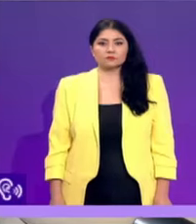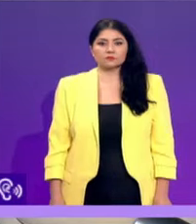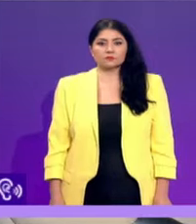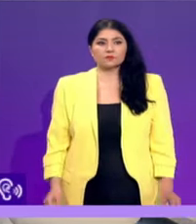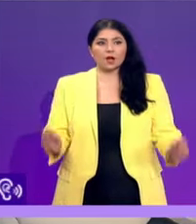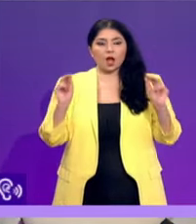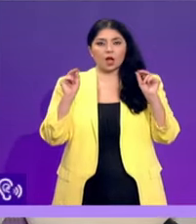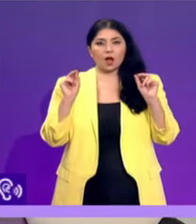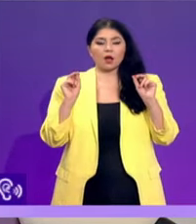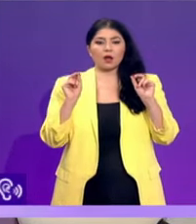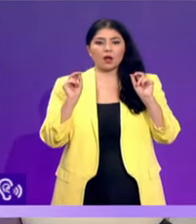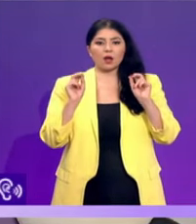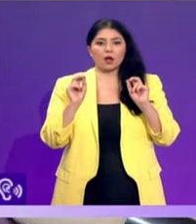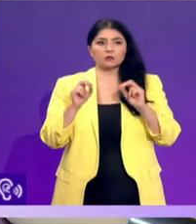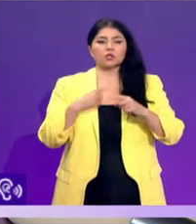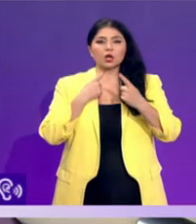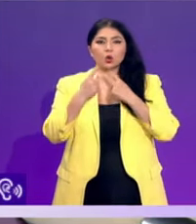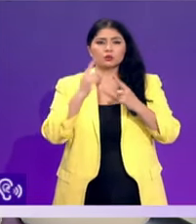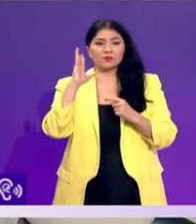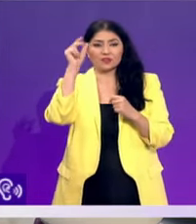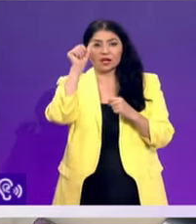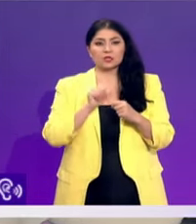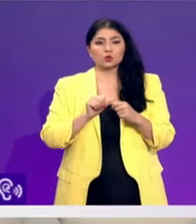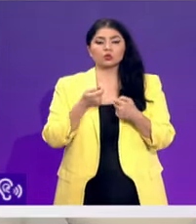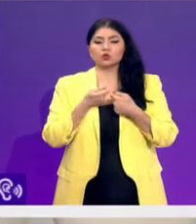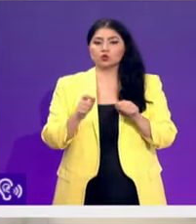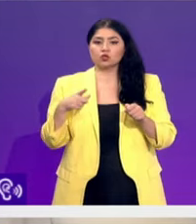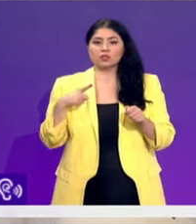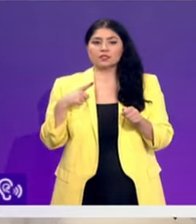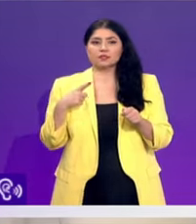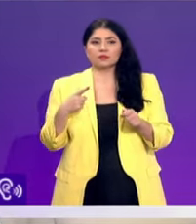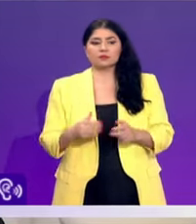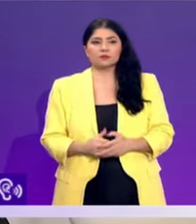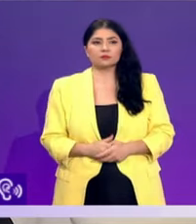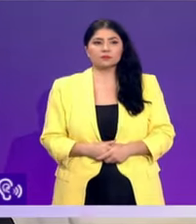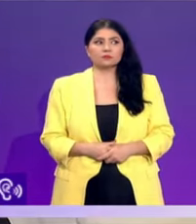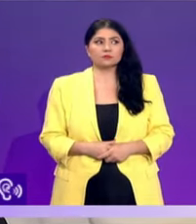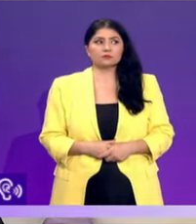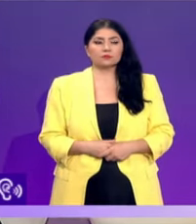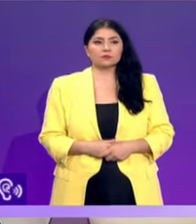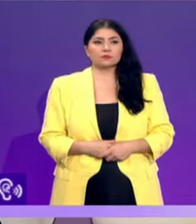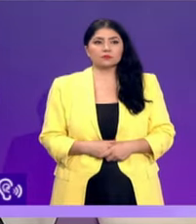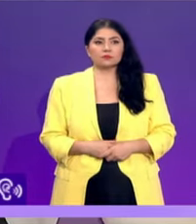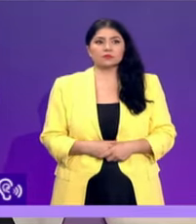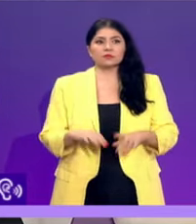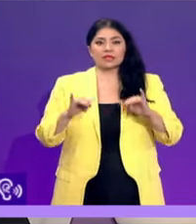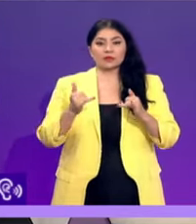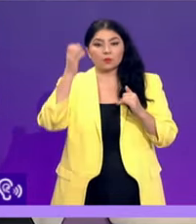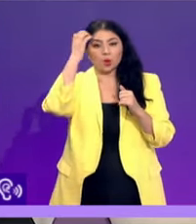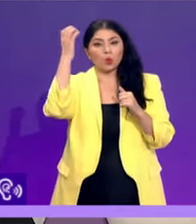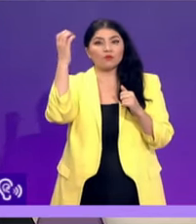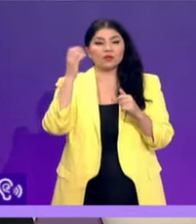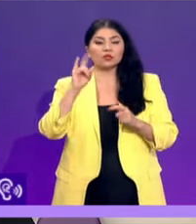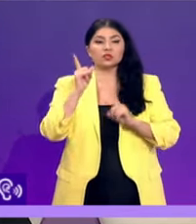devenit deja, ne consultăm zilnic cu absolut tot ceea ce este pe, cu ceea ce se întâmplă în guvern.